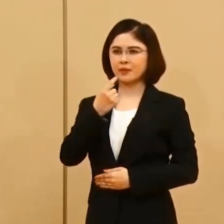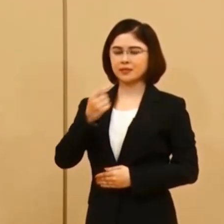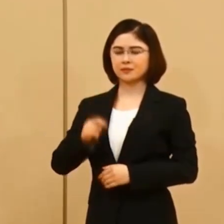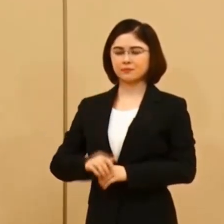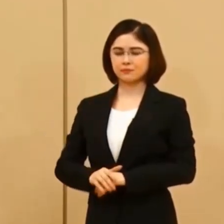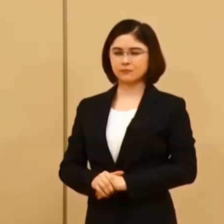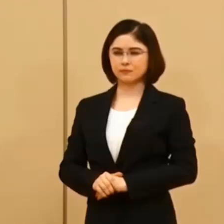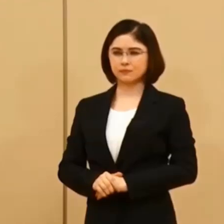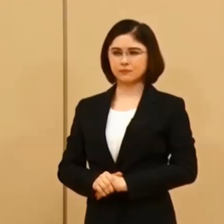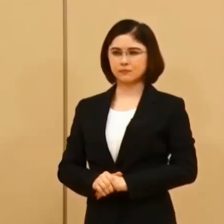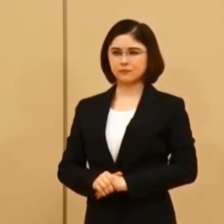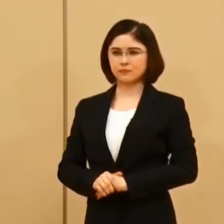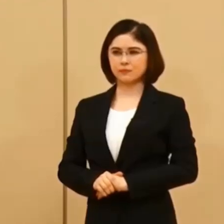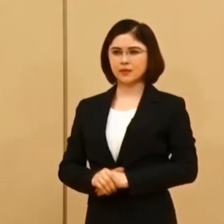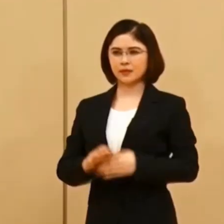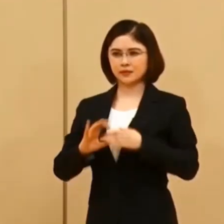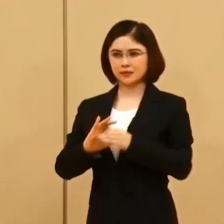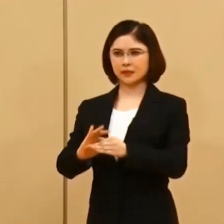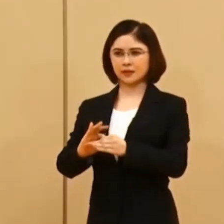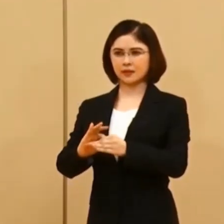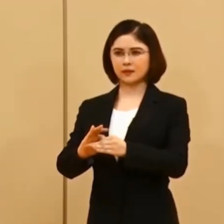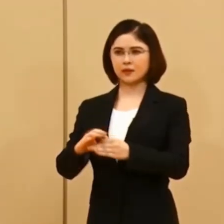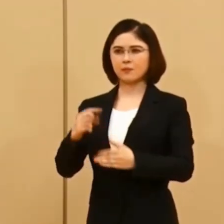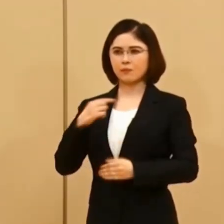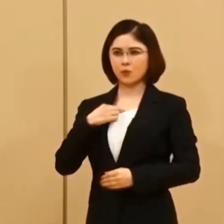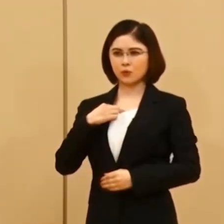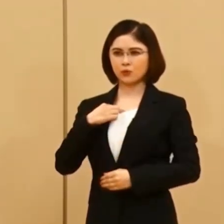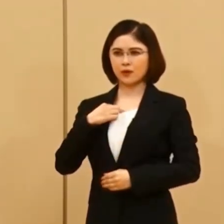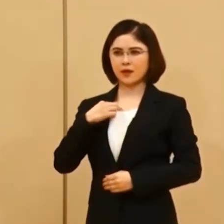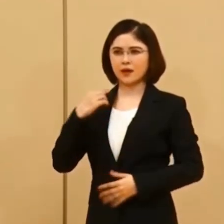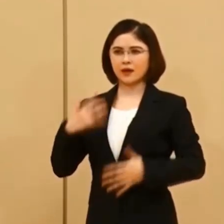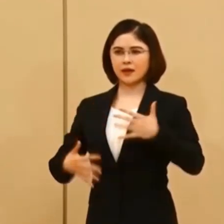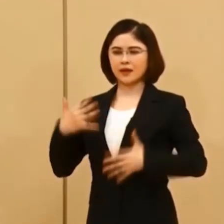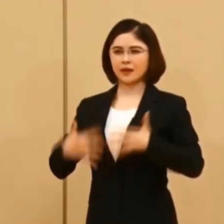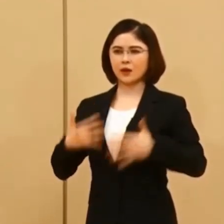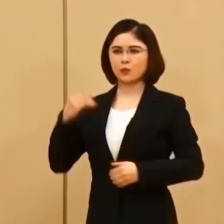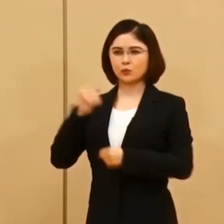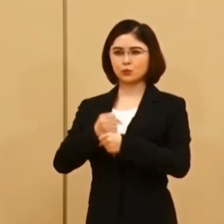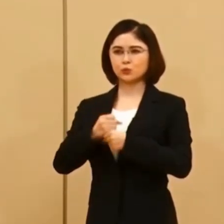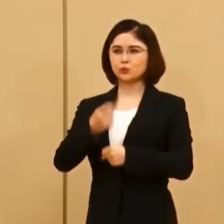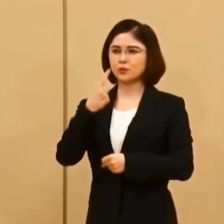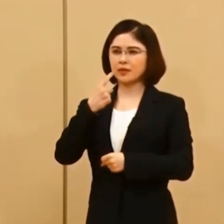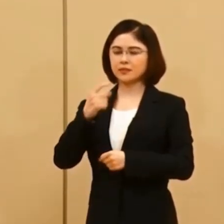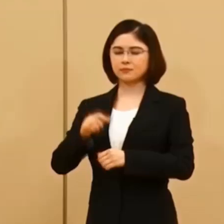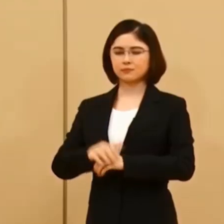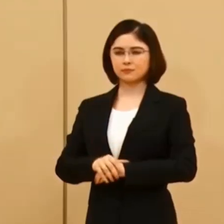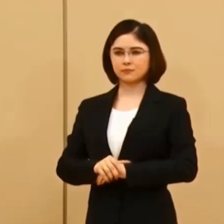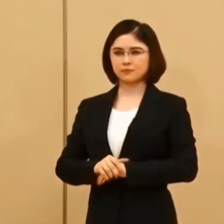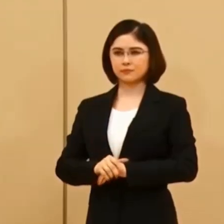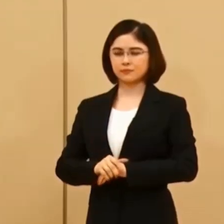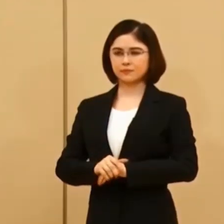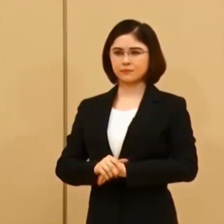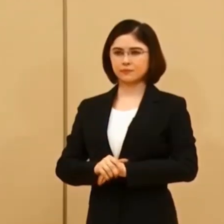ますだから僕は映画を作ります